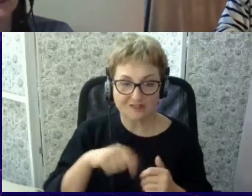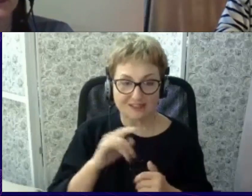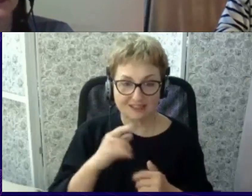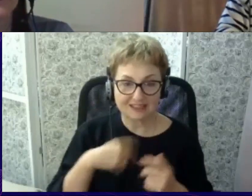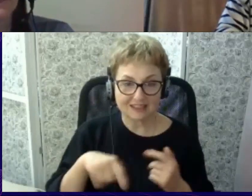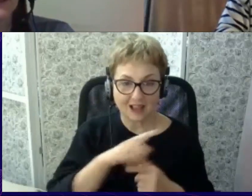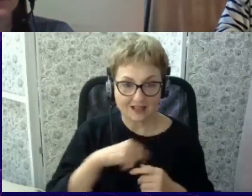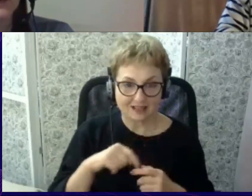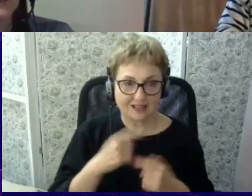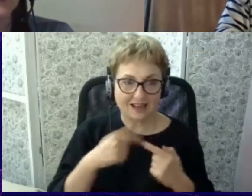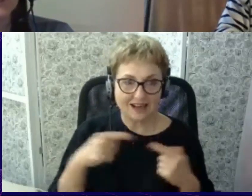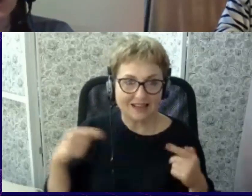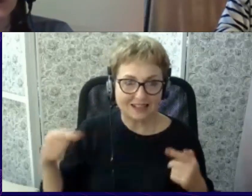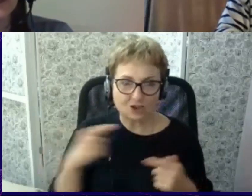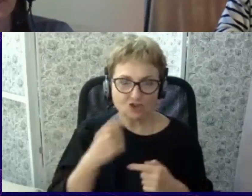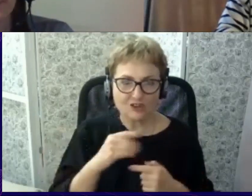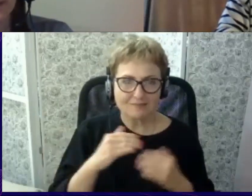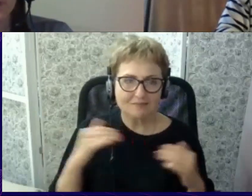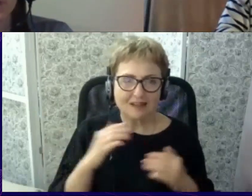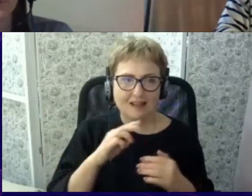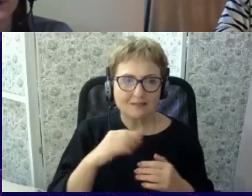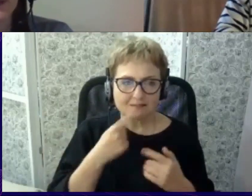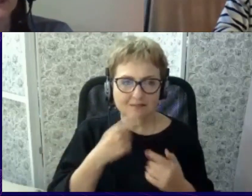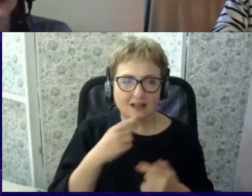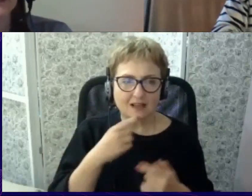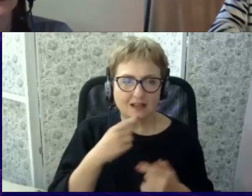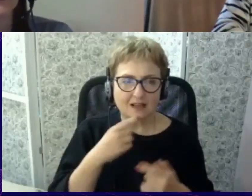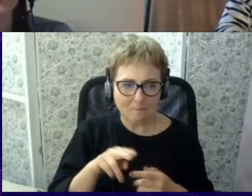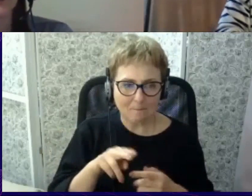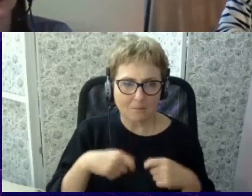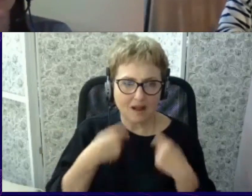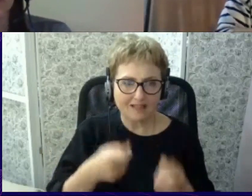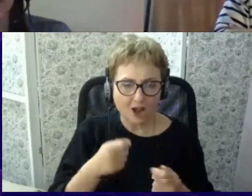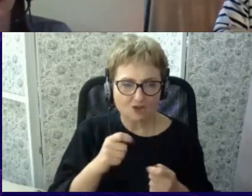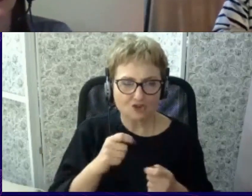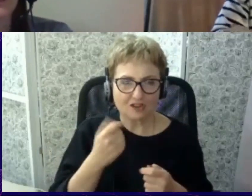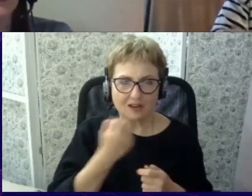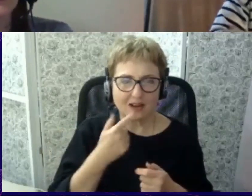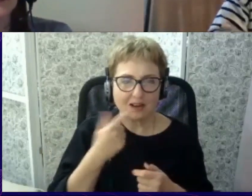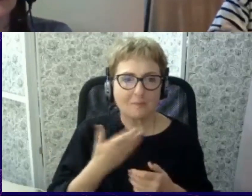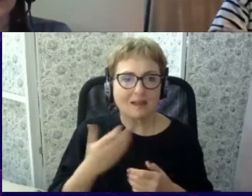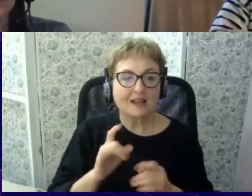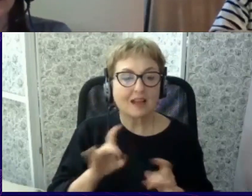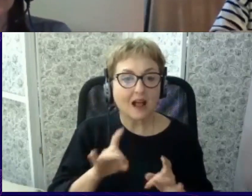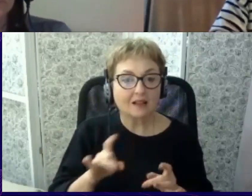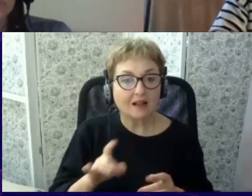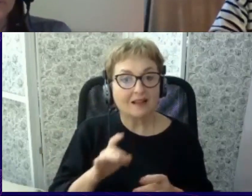нас, ну, различный темп подачи информации, да, и подачи материала, и...